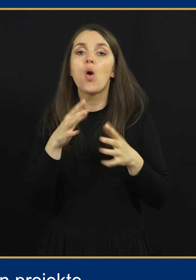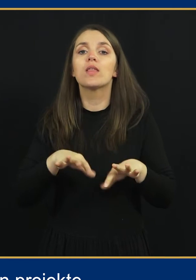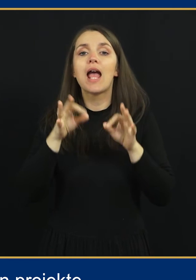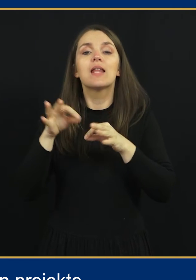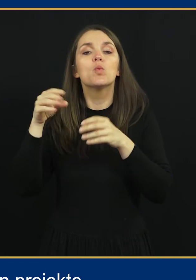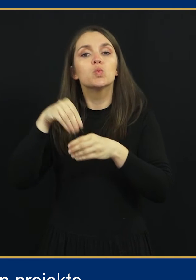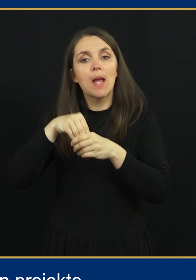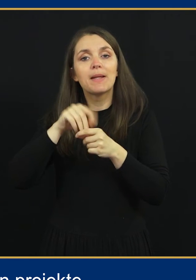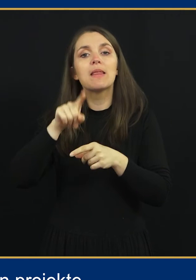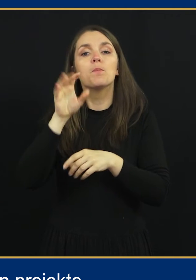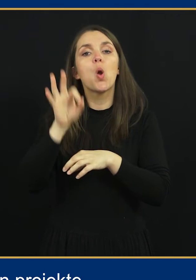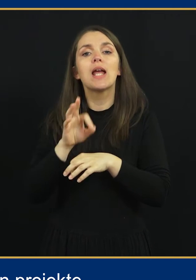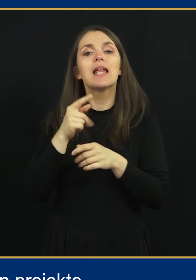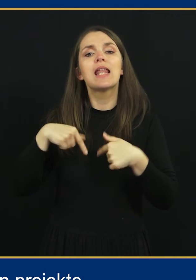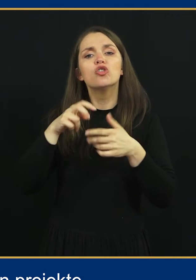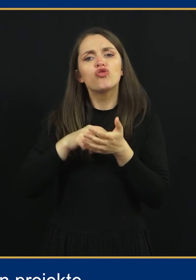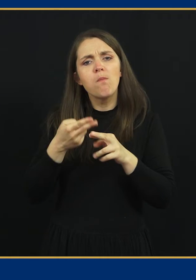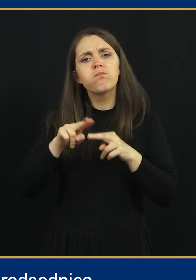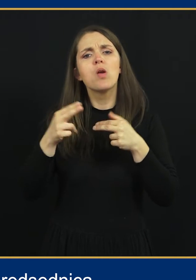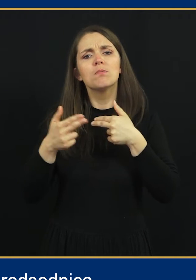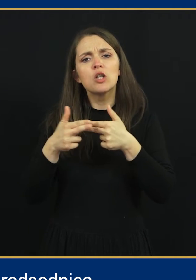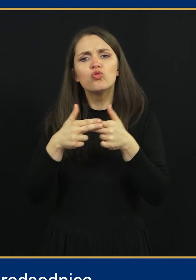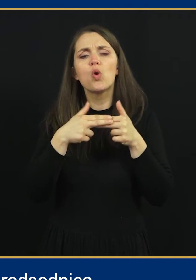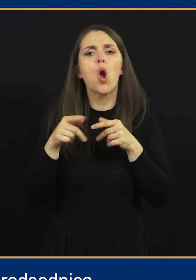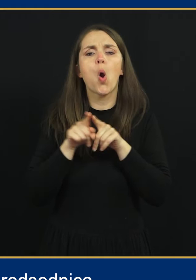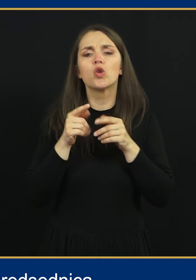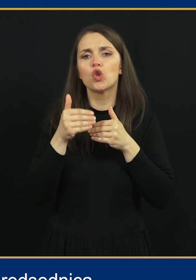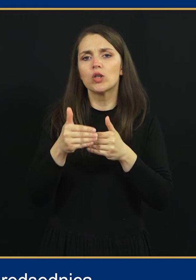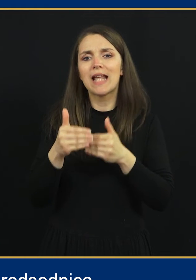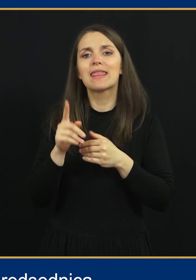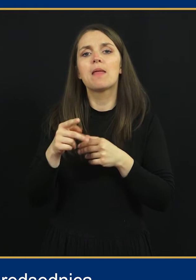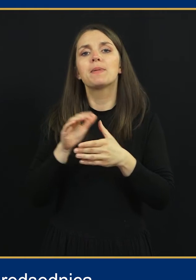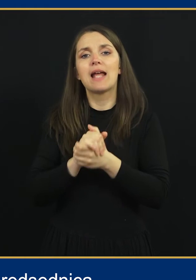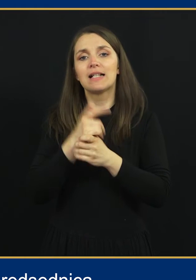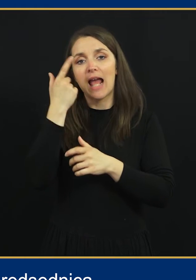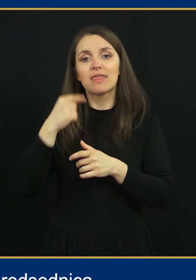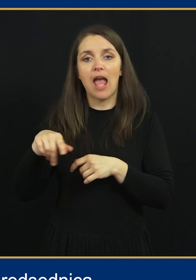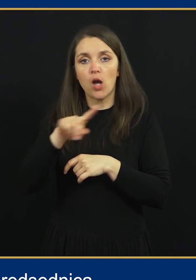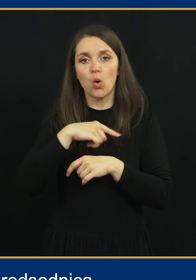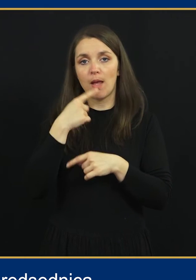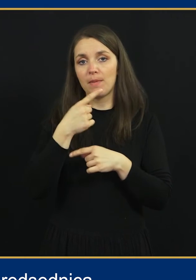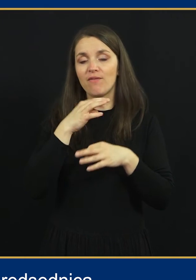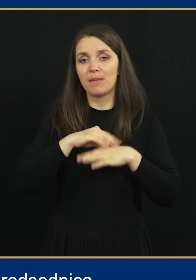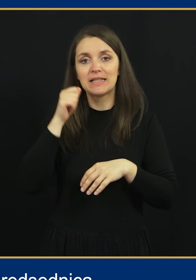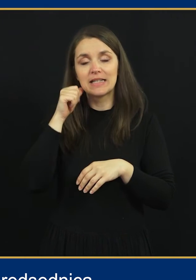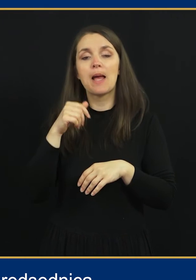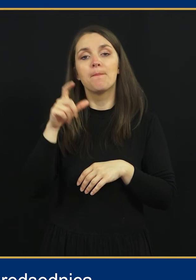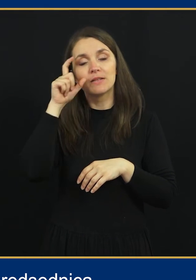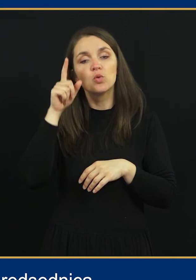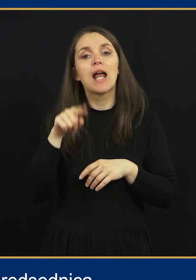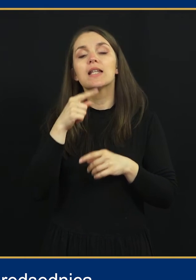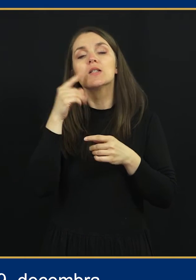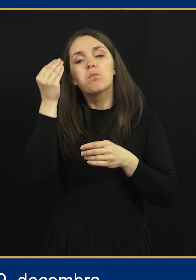vsebine in projekte, ki nas še bolj zbližujejo kot sosednja in prijateljska naroda, je dejala predsednica Pirc Musar in spomnila na svoje